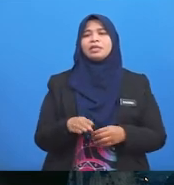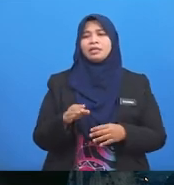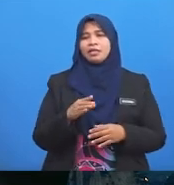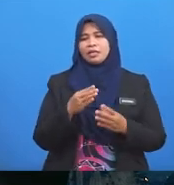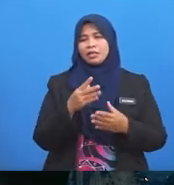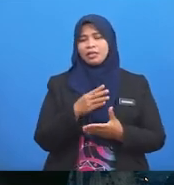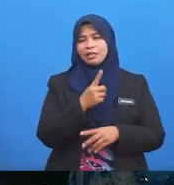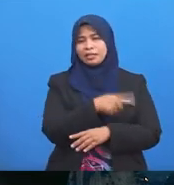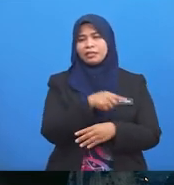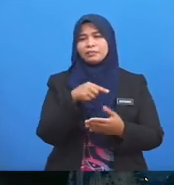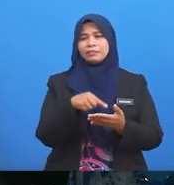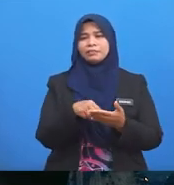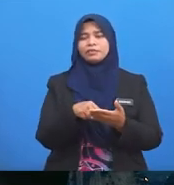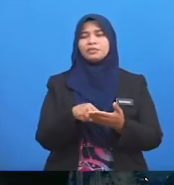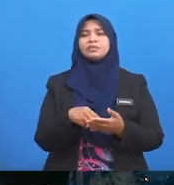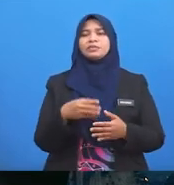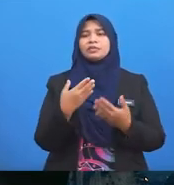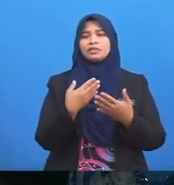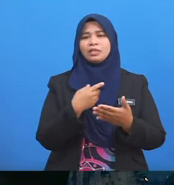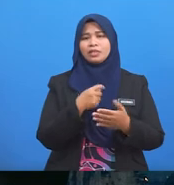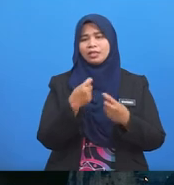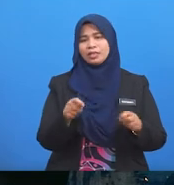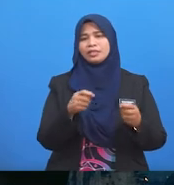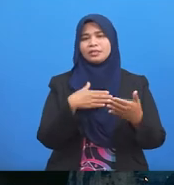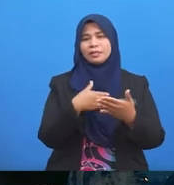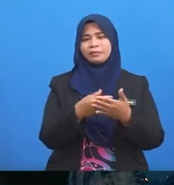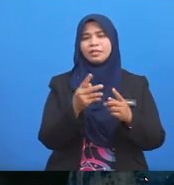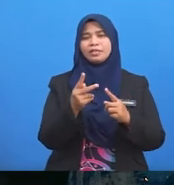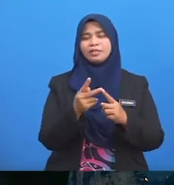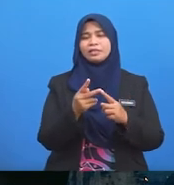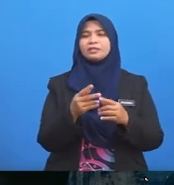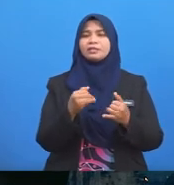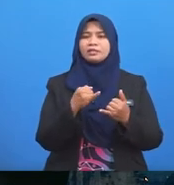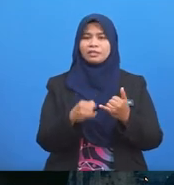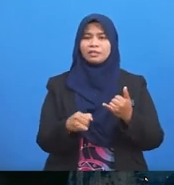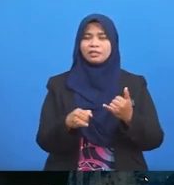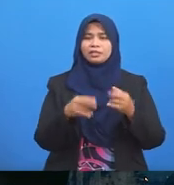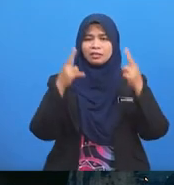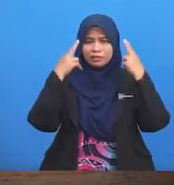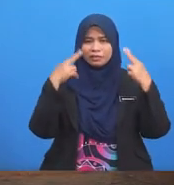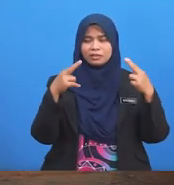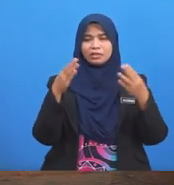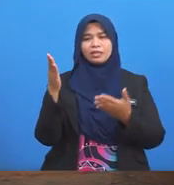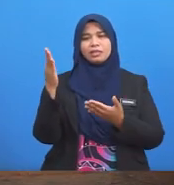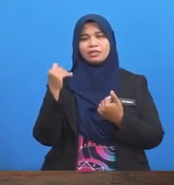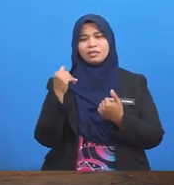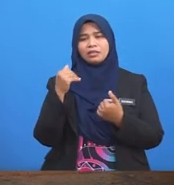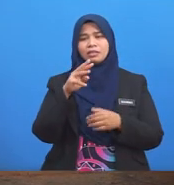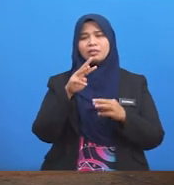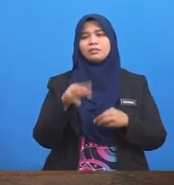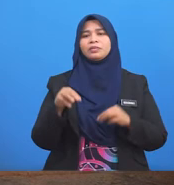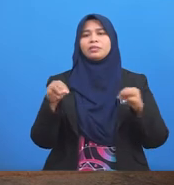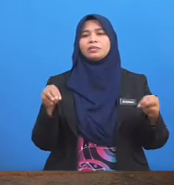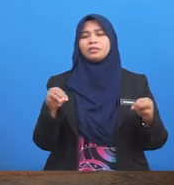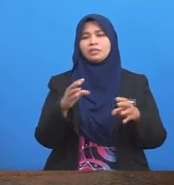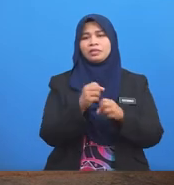tabarruat, Al-Kafalah dan Ar-Rahnu kita telah pun sampai ke pelabuhan. Ustazah mengharapkan murid-murid dapat